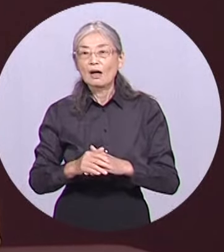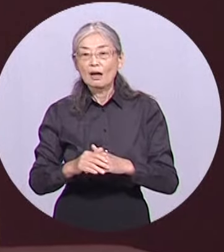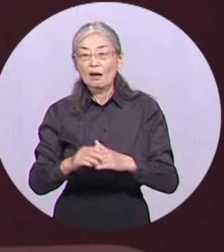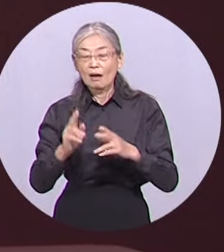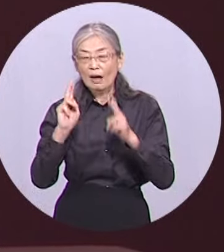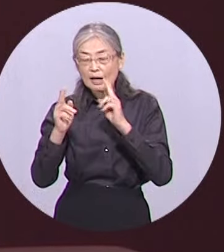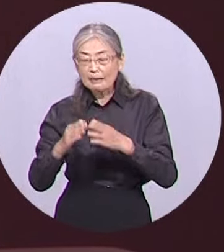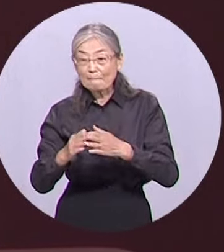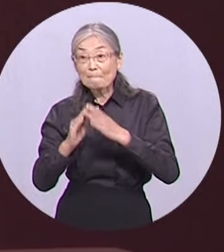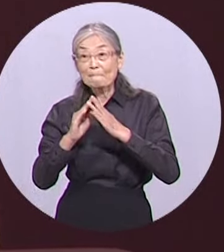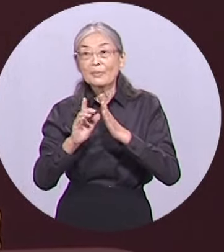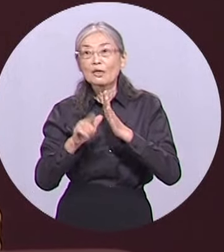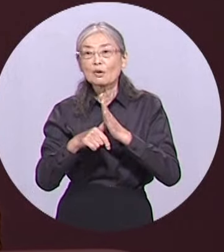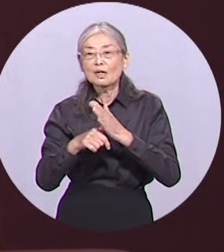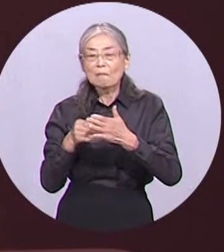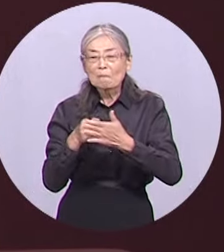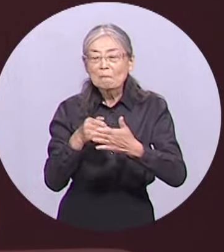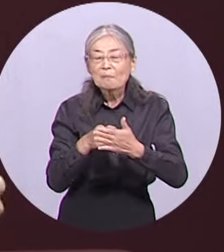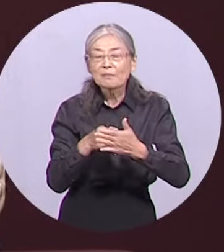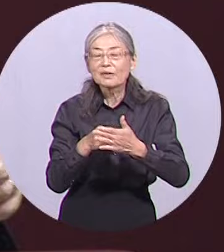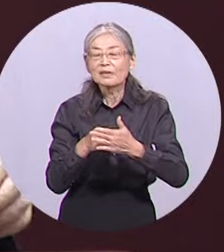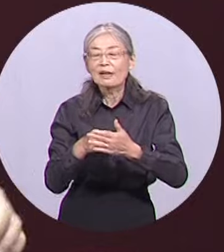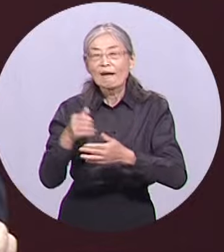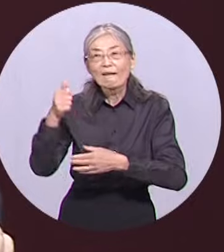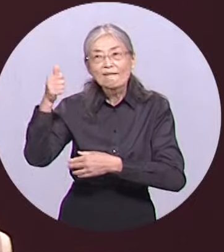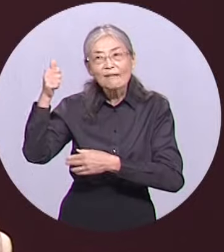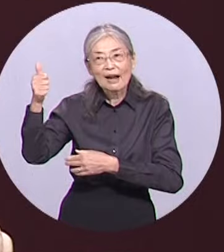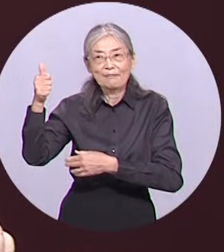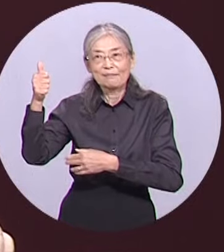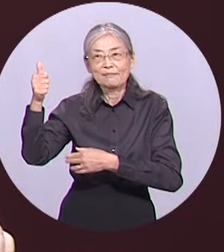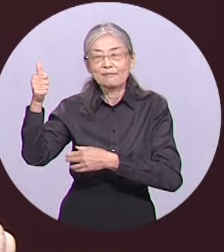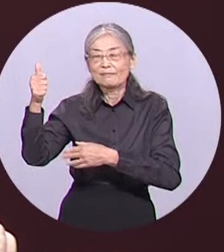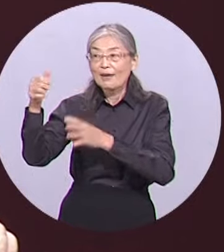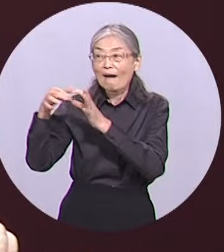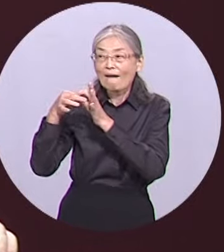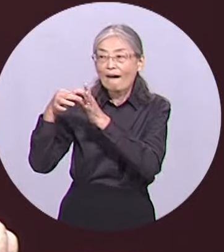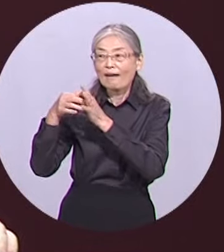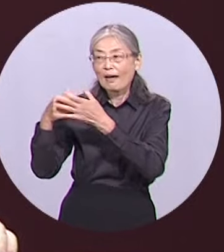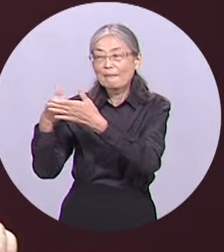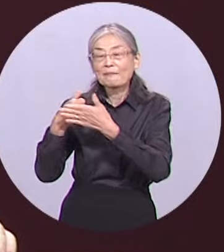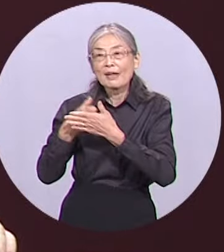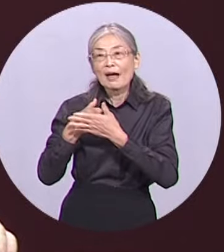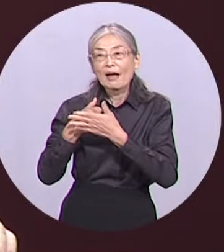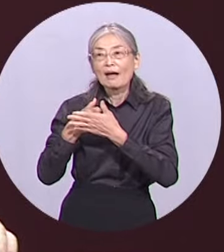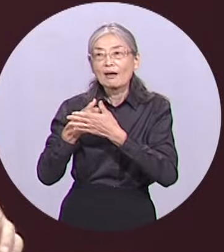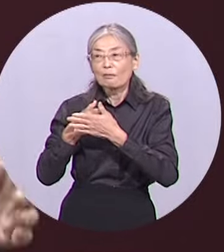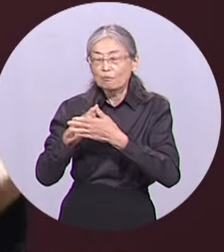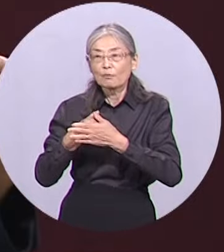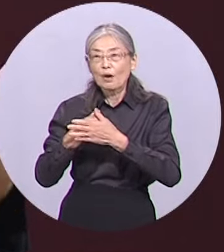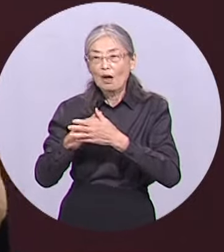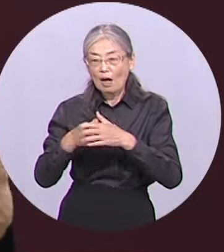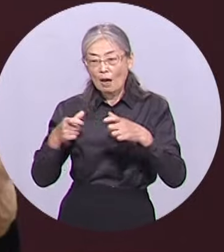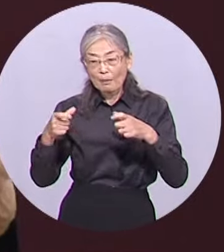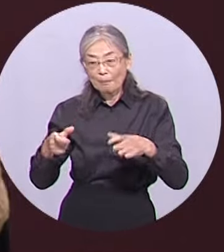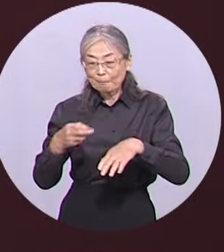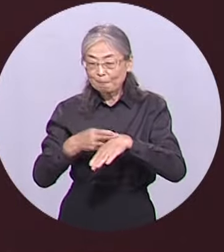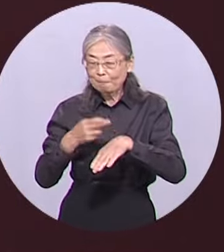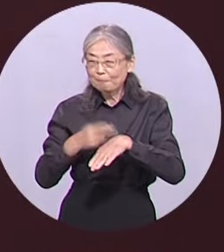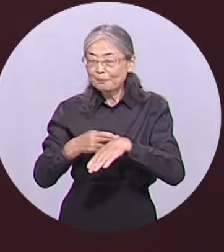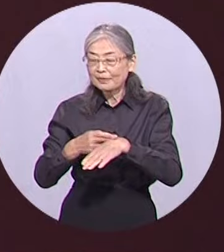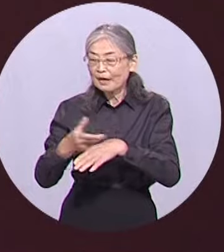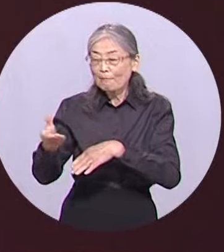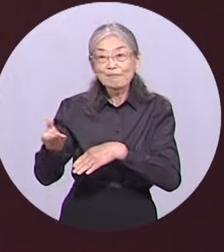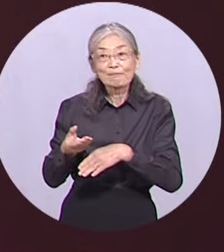初の危機をですね、渋沢栄一郎が関わられた紙幣印刷の技術を取り入れて、そ